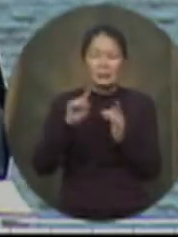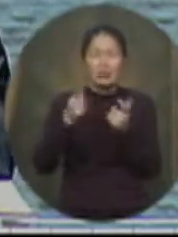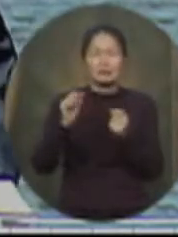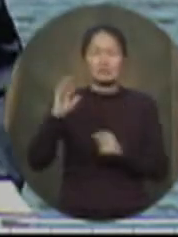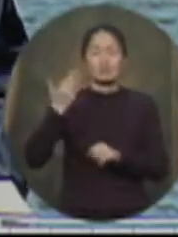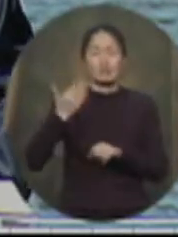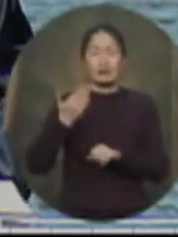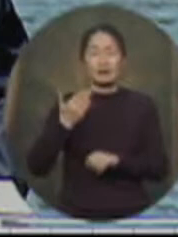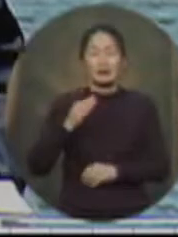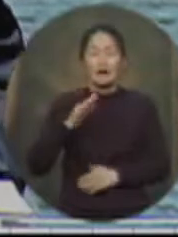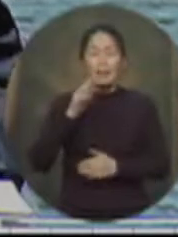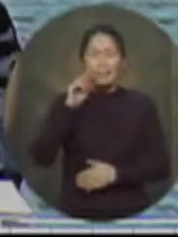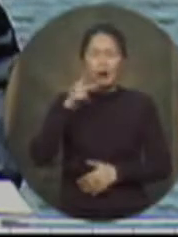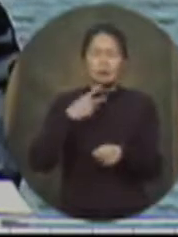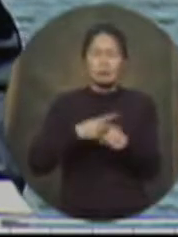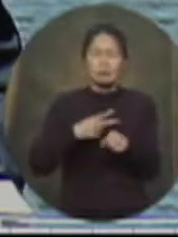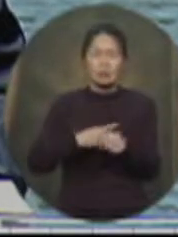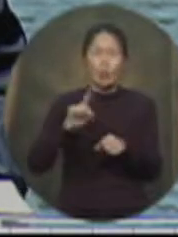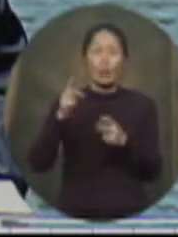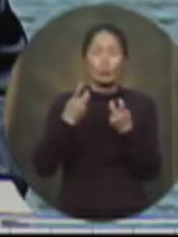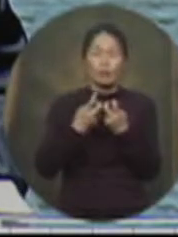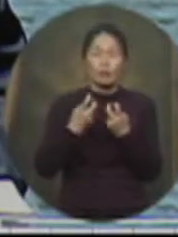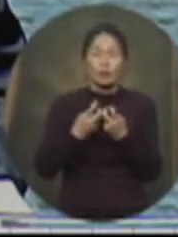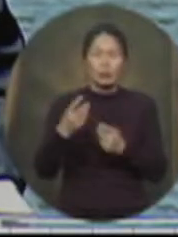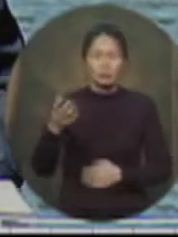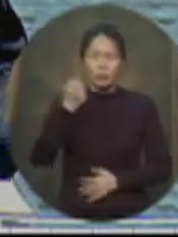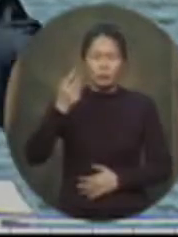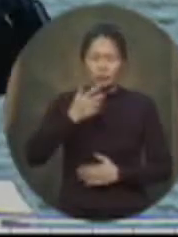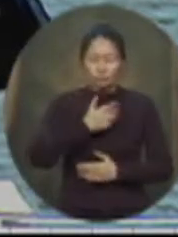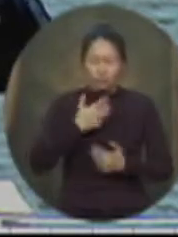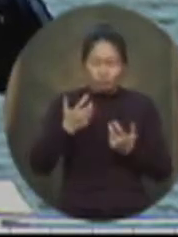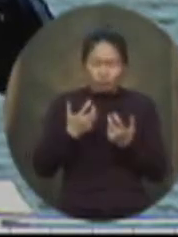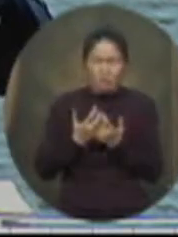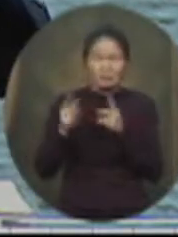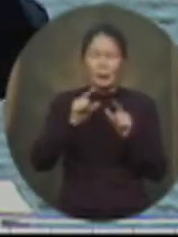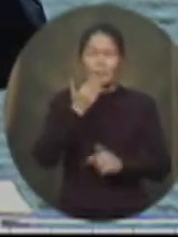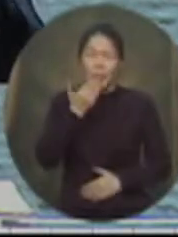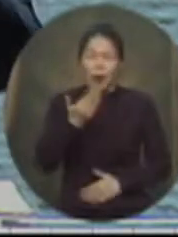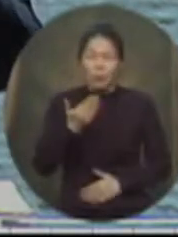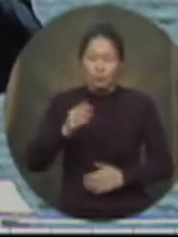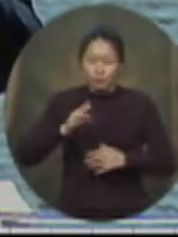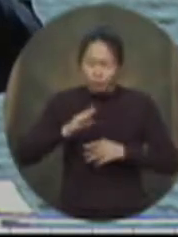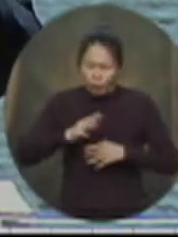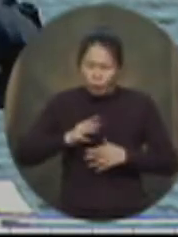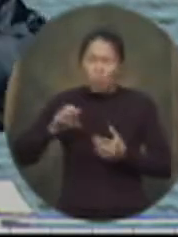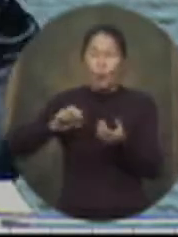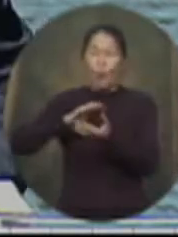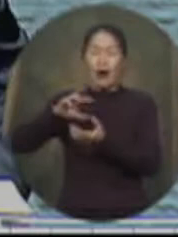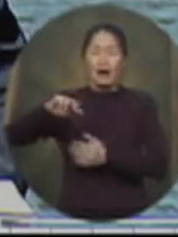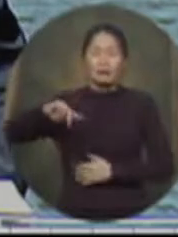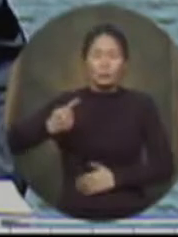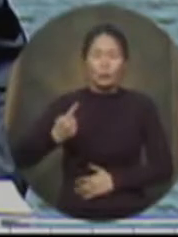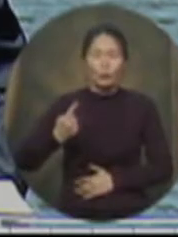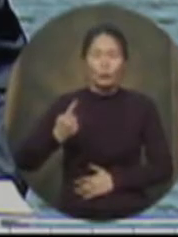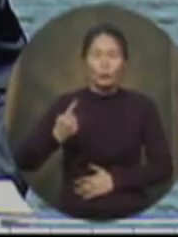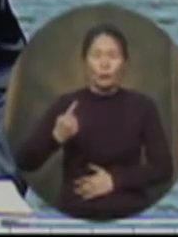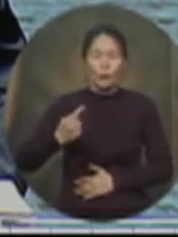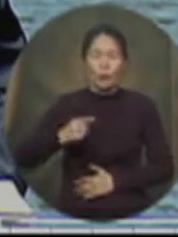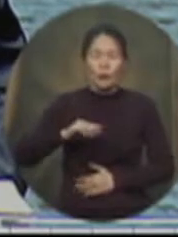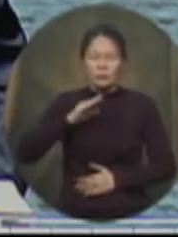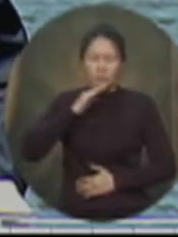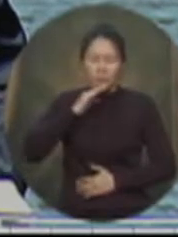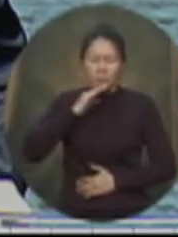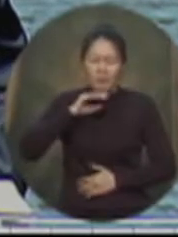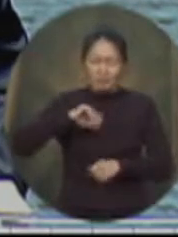바울은 어떻게 그렇게 성령충만한 삶을 살고 두려움도 환란 도 어 그가 굴하지 아니하고